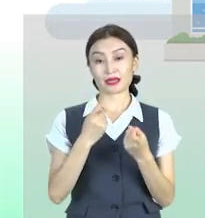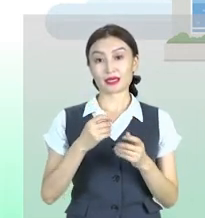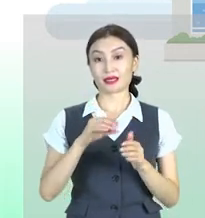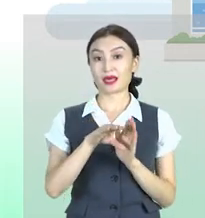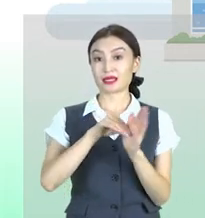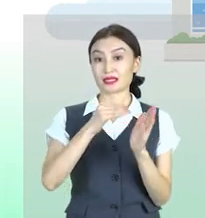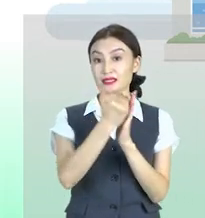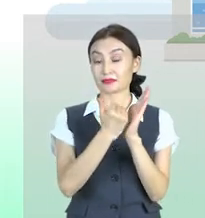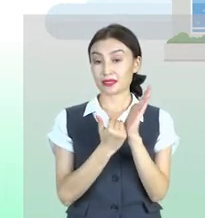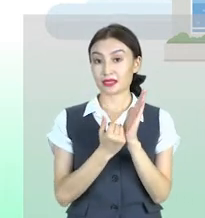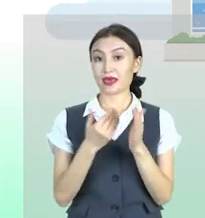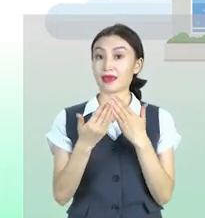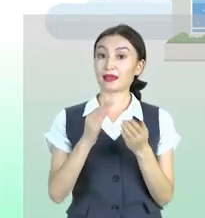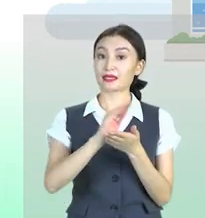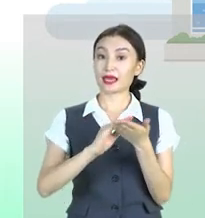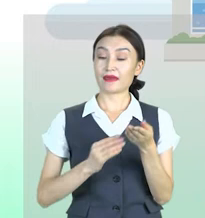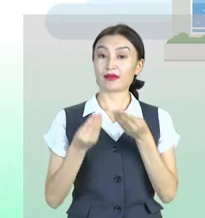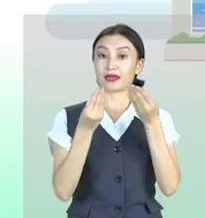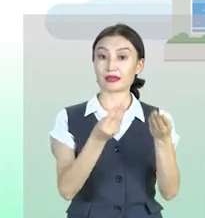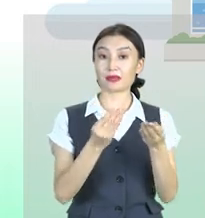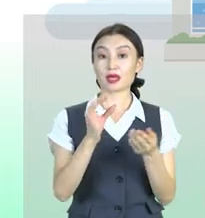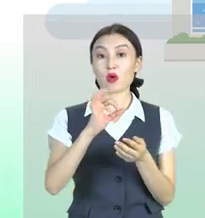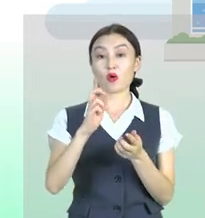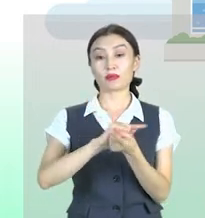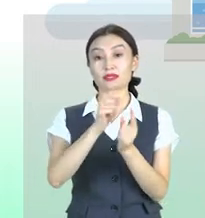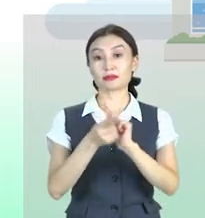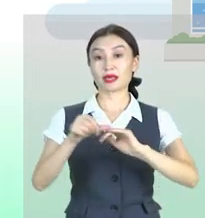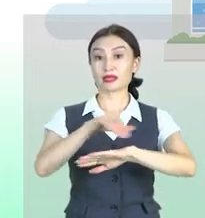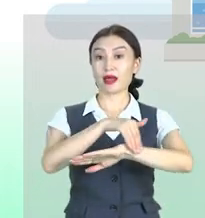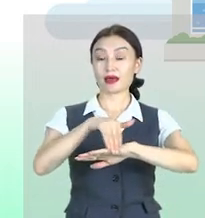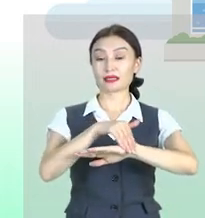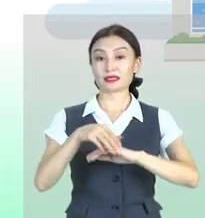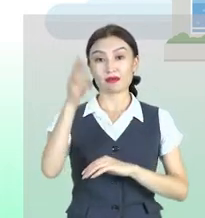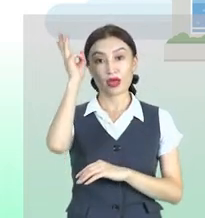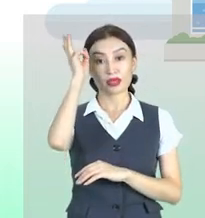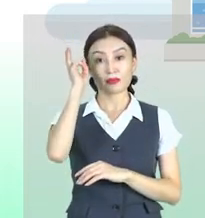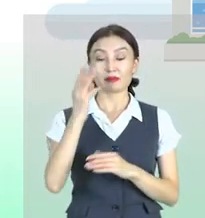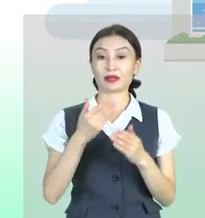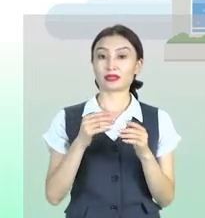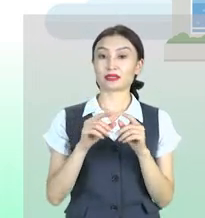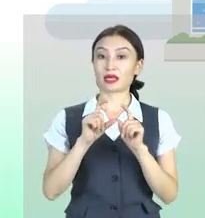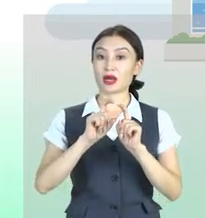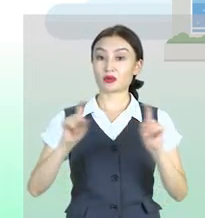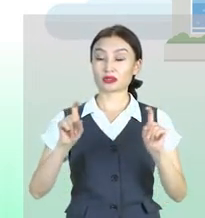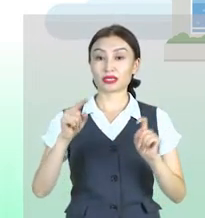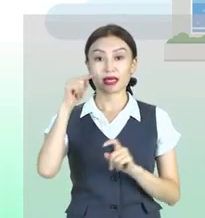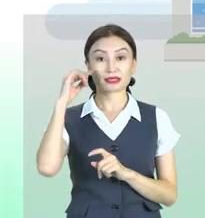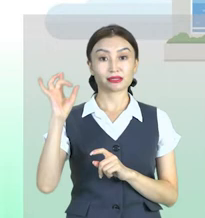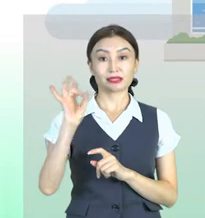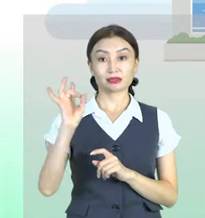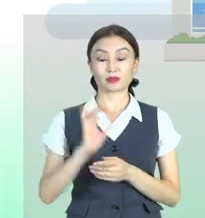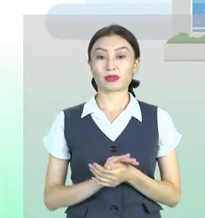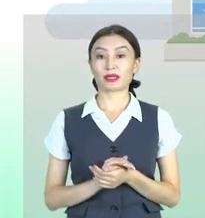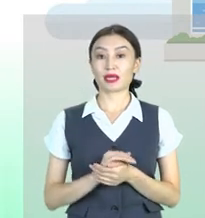избирателей или заявление об изменении избирательного адреса в дипломатическое представительство или консульское учреждение Кыргызской